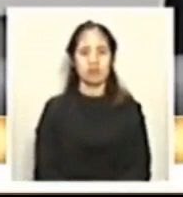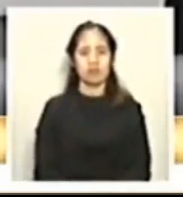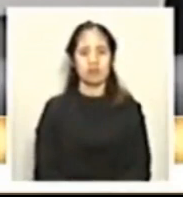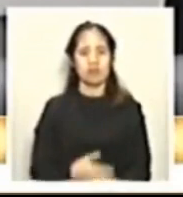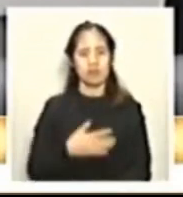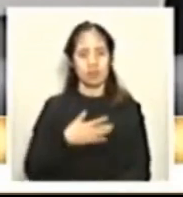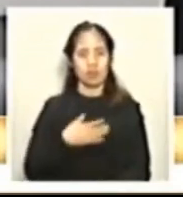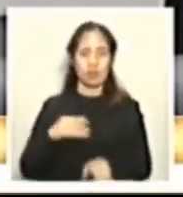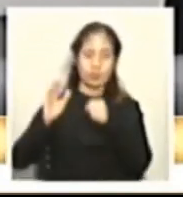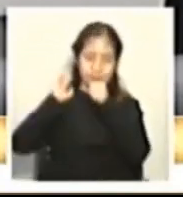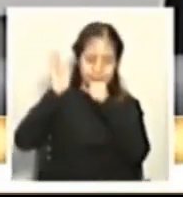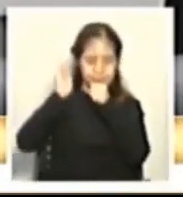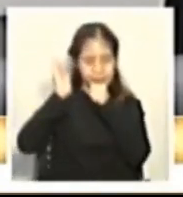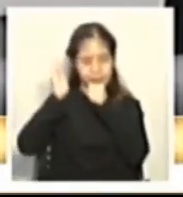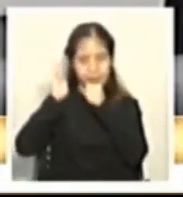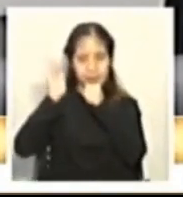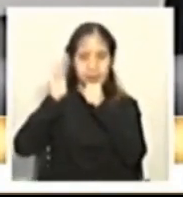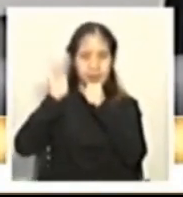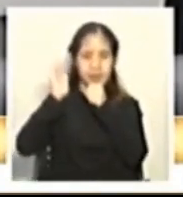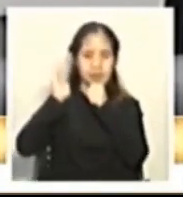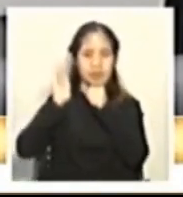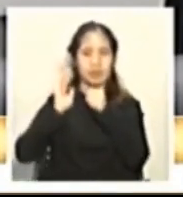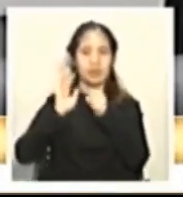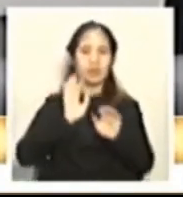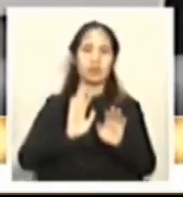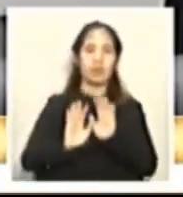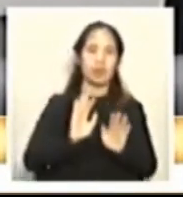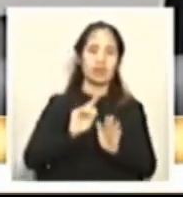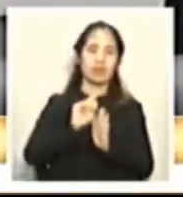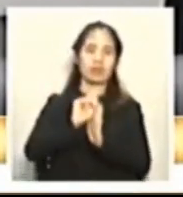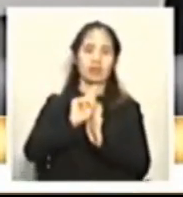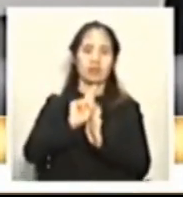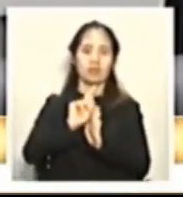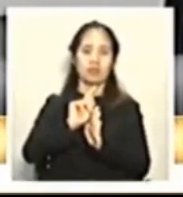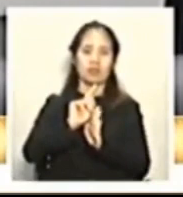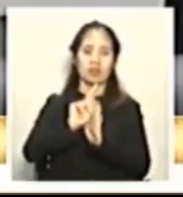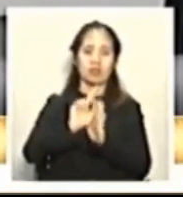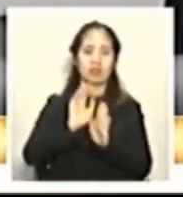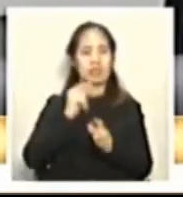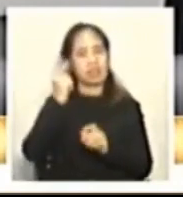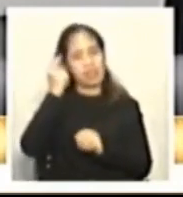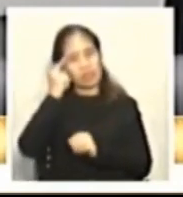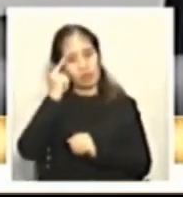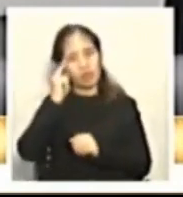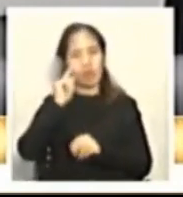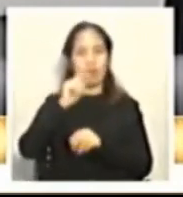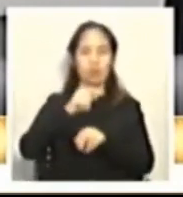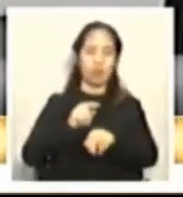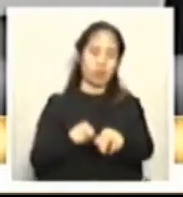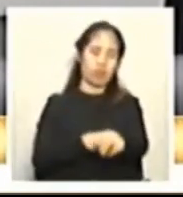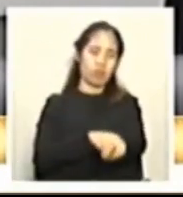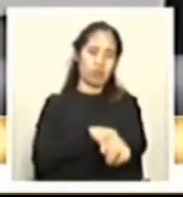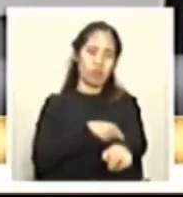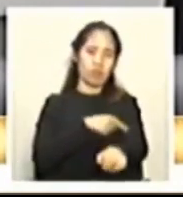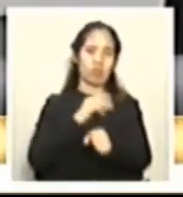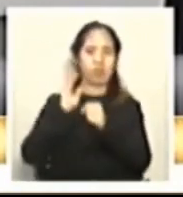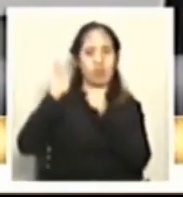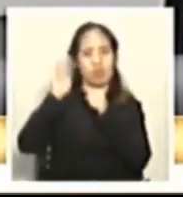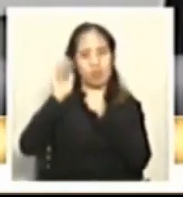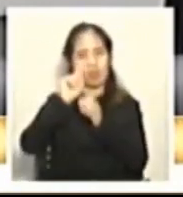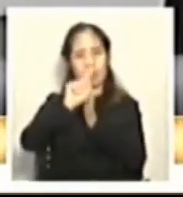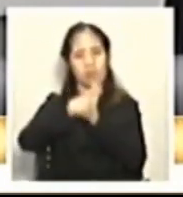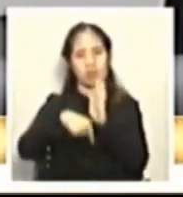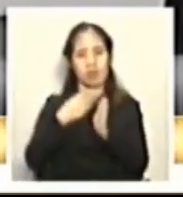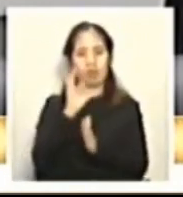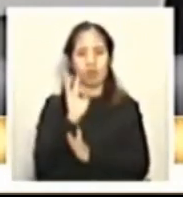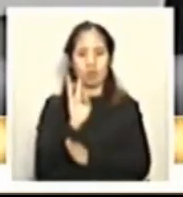ผมอภิปรายไปประมาณใช้เวลาอภิปรายในสภาน่าจะเป็นการอภิปรายที่นานที่สุดประมาณ6ชั่วโม